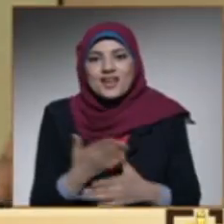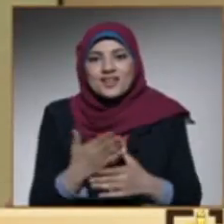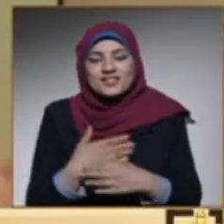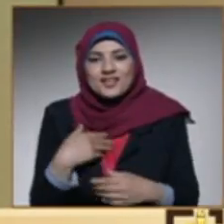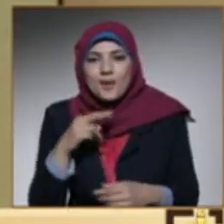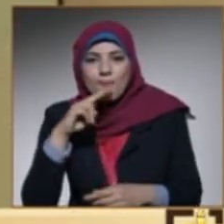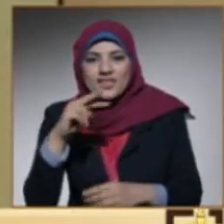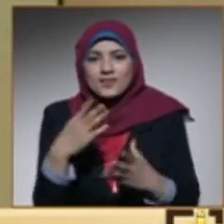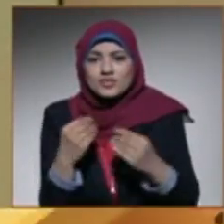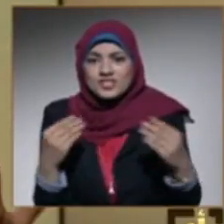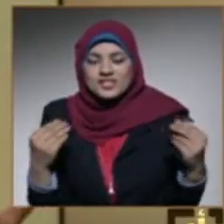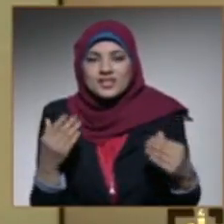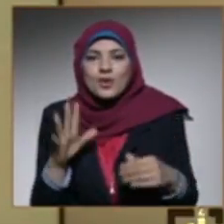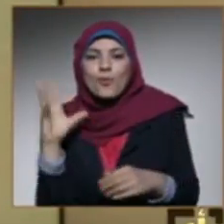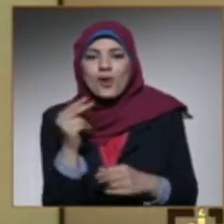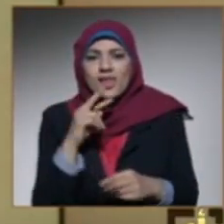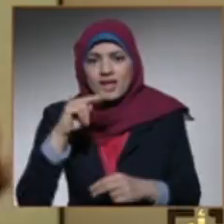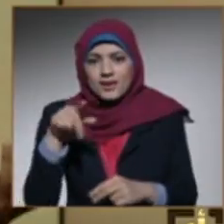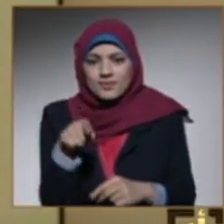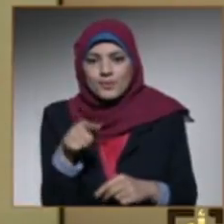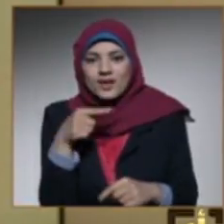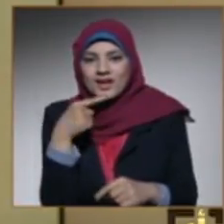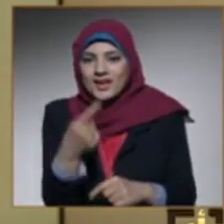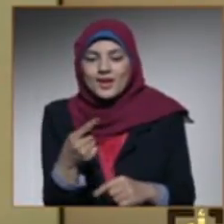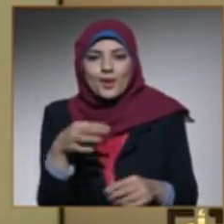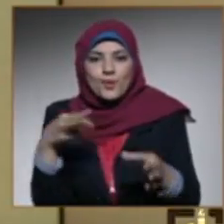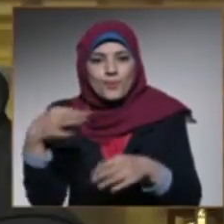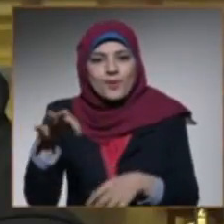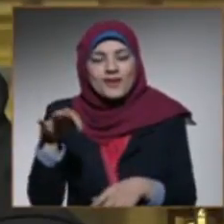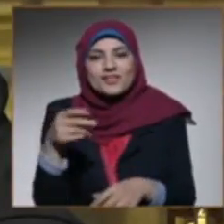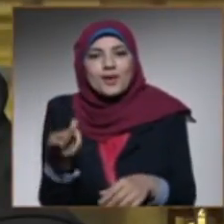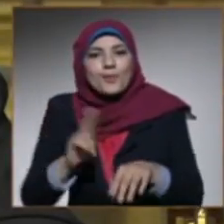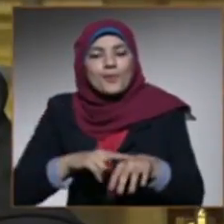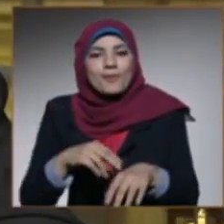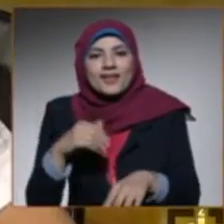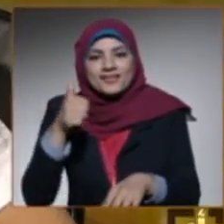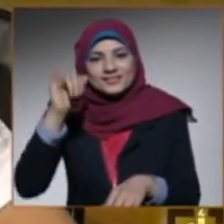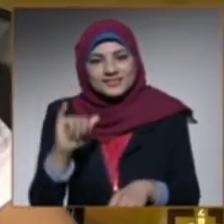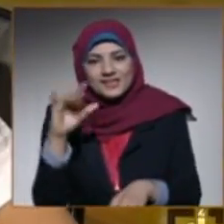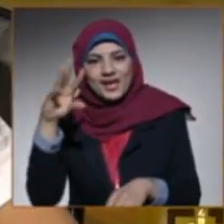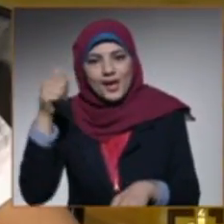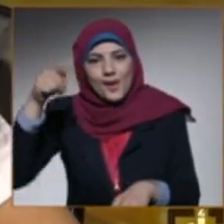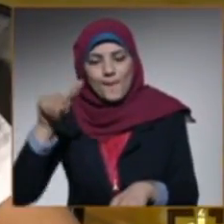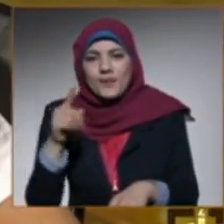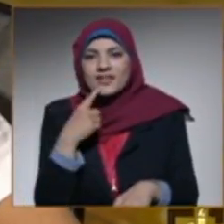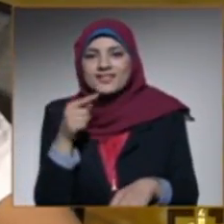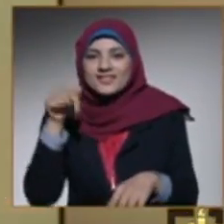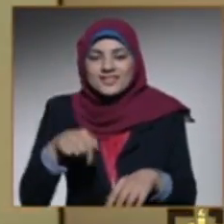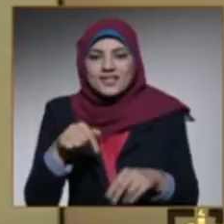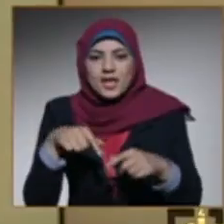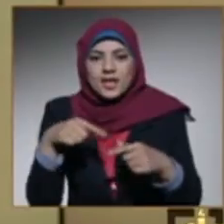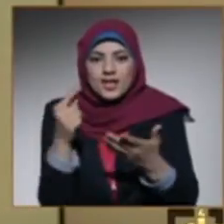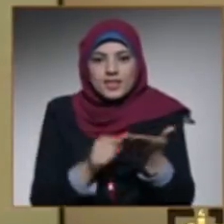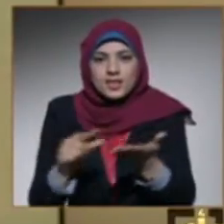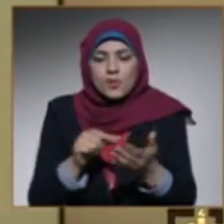اتكلمش كتير ان كل الكلام طبعا اللي قاله البشمهندس محمد واللي قاله ايهاب في تمنياته عن المستقبل الدوله تقدر توفره بشكل كبير زي ما قلنا، مش